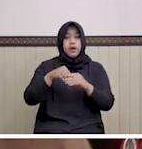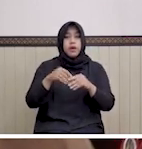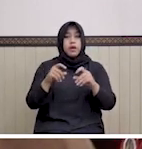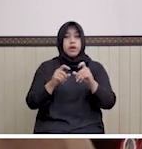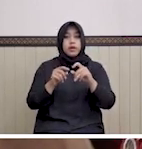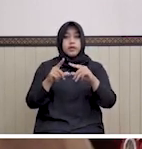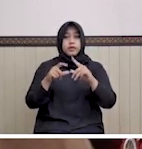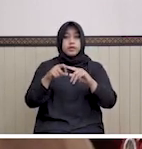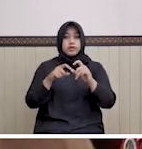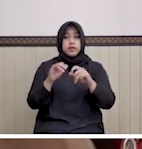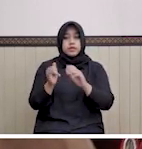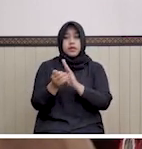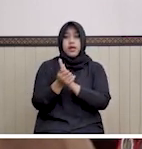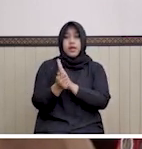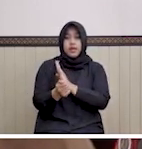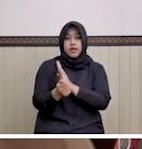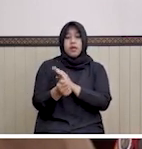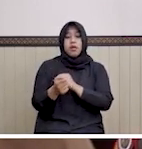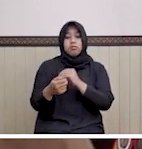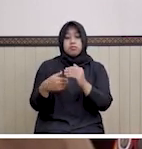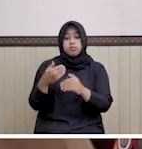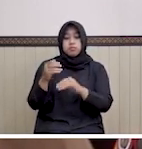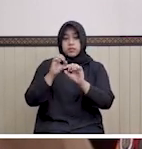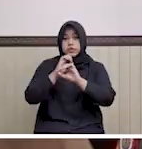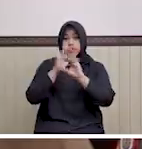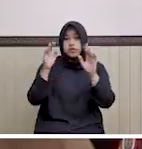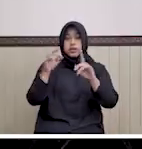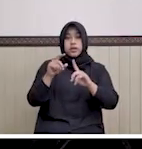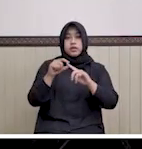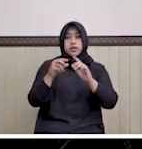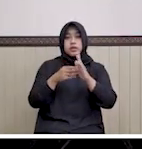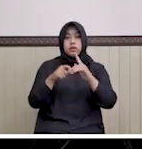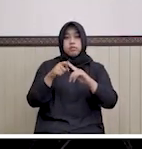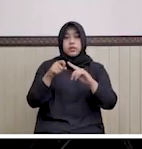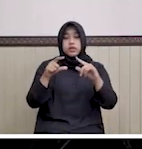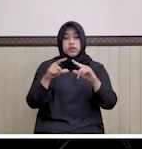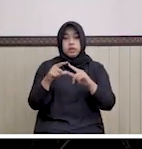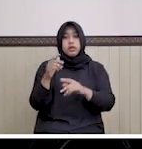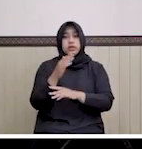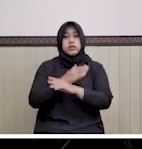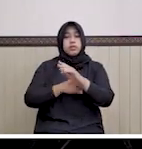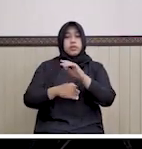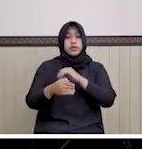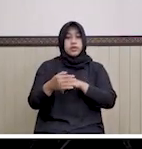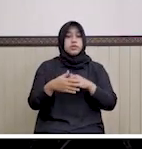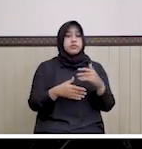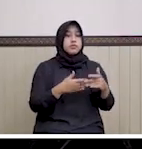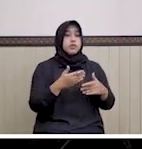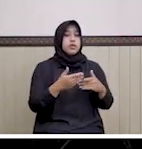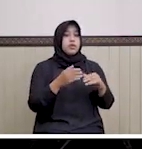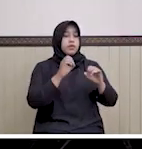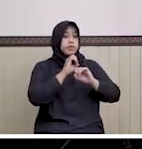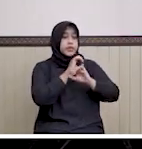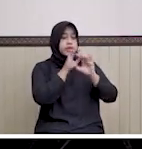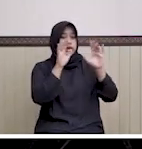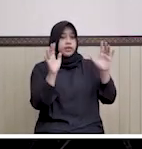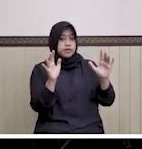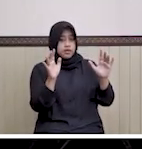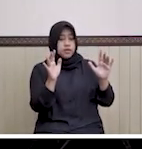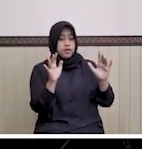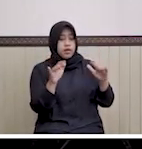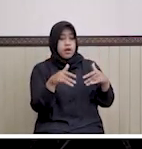m peran ahli-ahli dalam menjelaskan dinamika desa difable dan juga menjelaskan